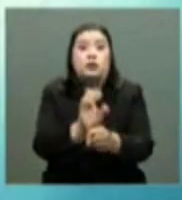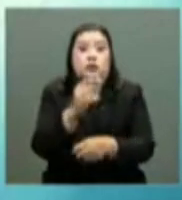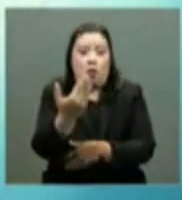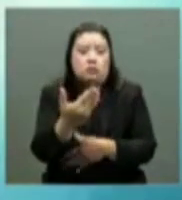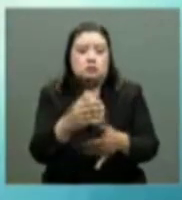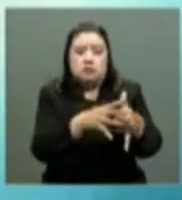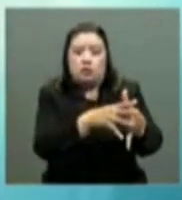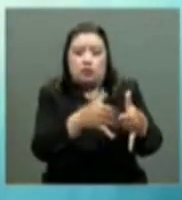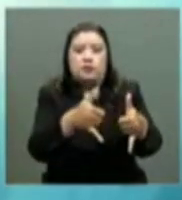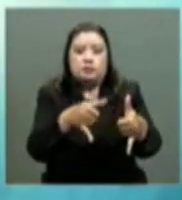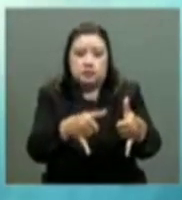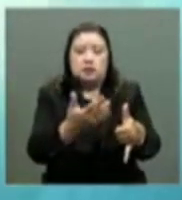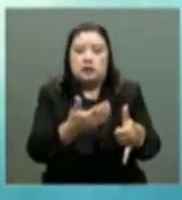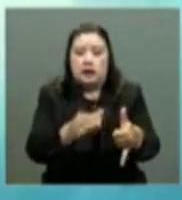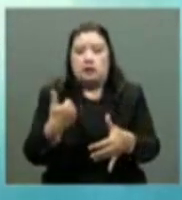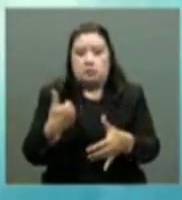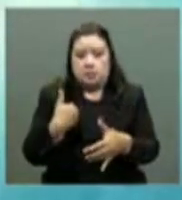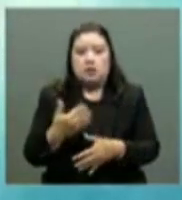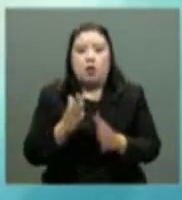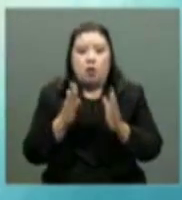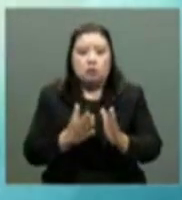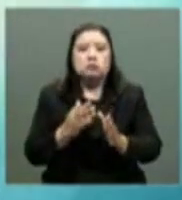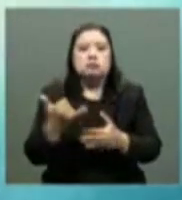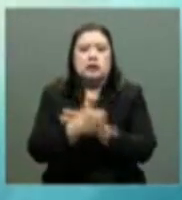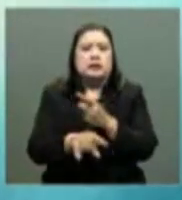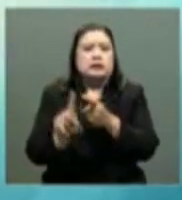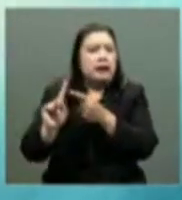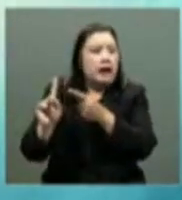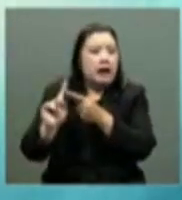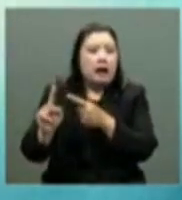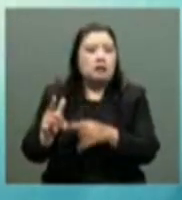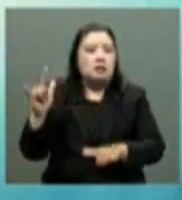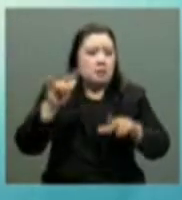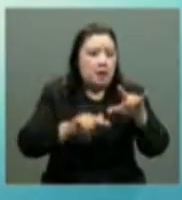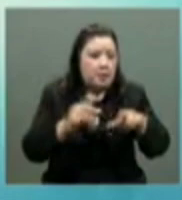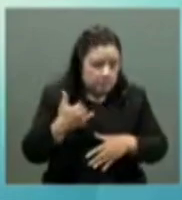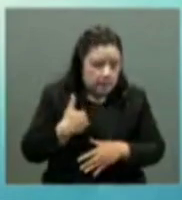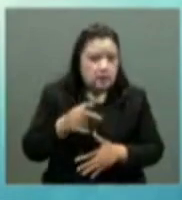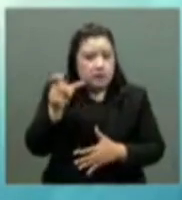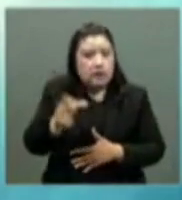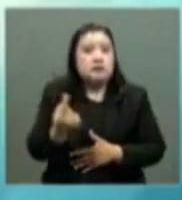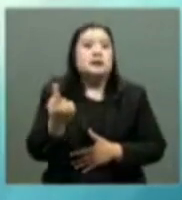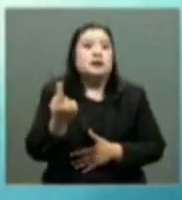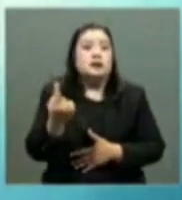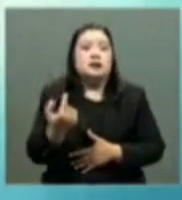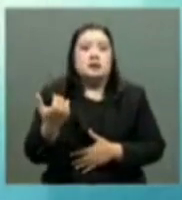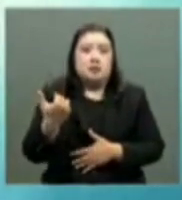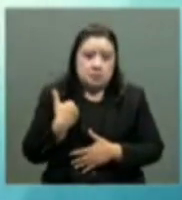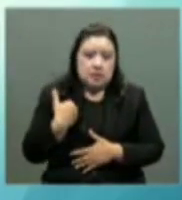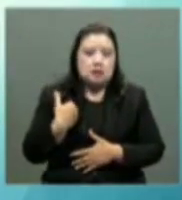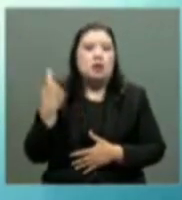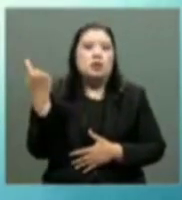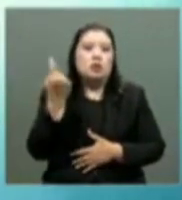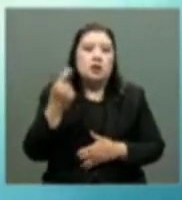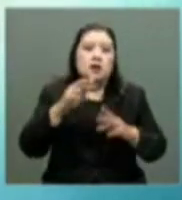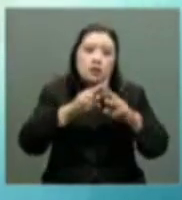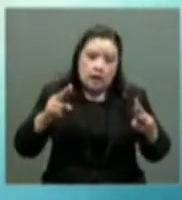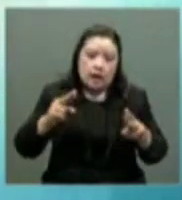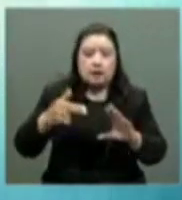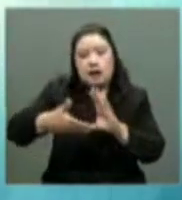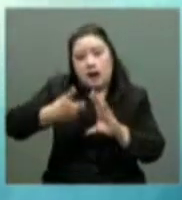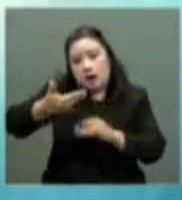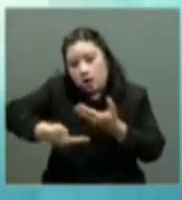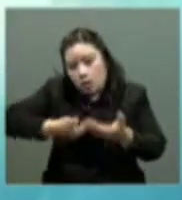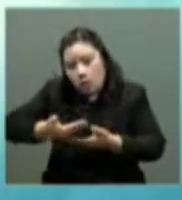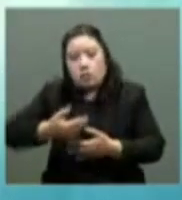ก็เป็นกลุ่มอื่นๆที่เดินทางกลับมาจากต่างประเทศฝรั่งเศส1รายไปห้างสรรพสินค้าตลาดนัดสถ